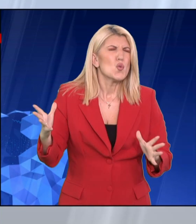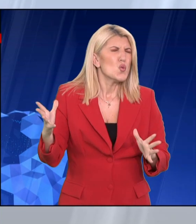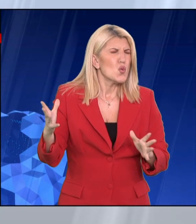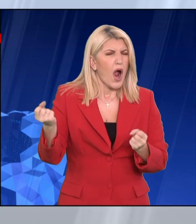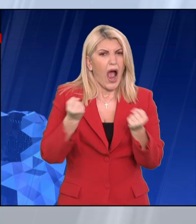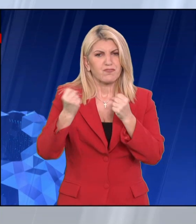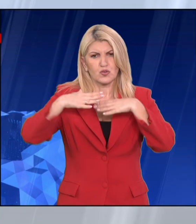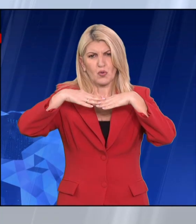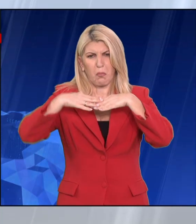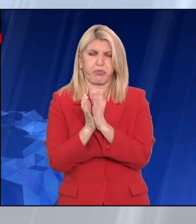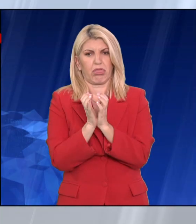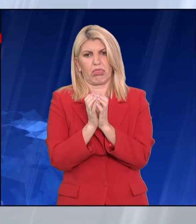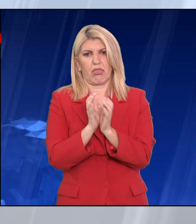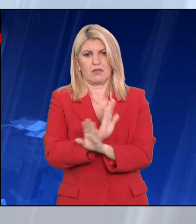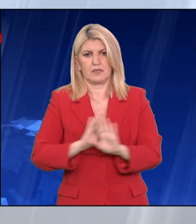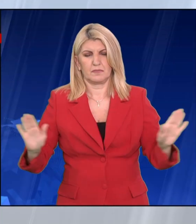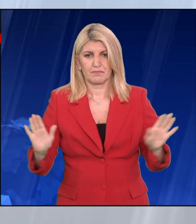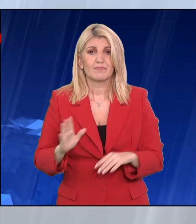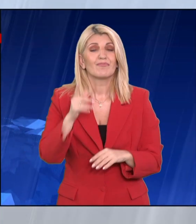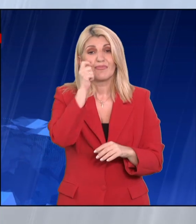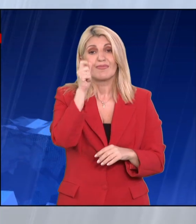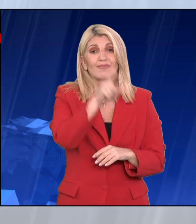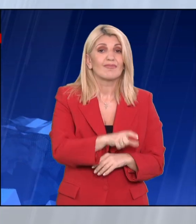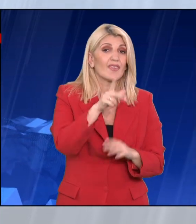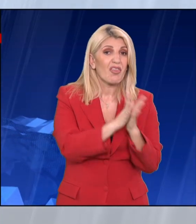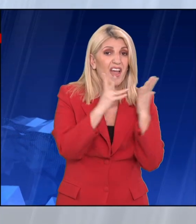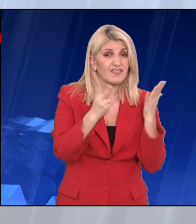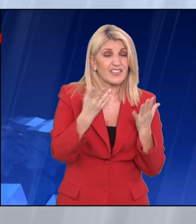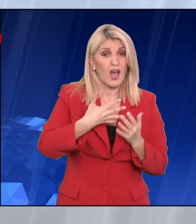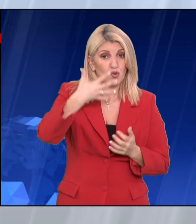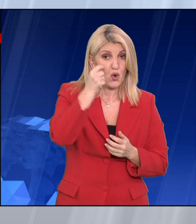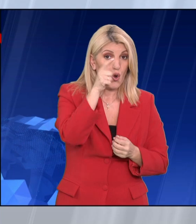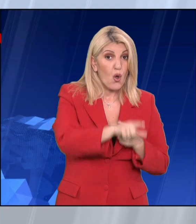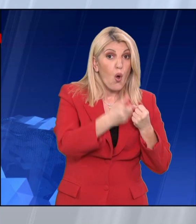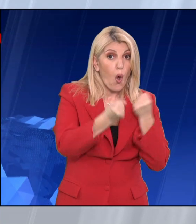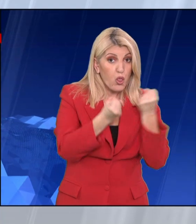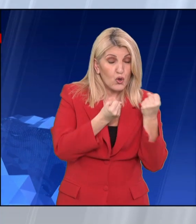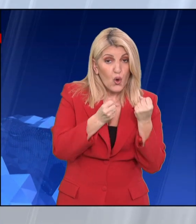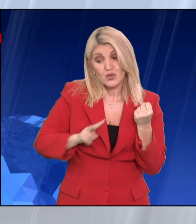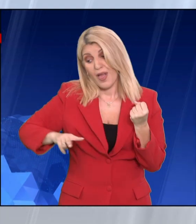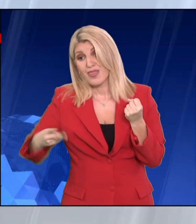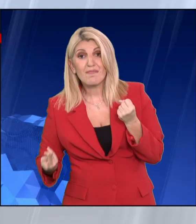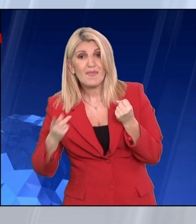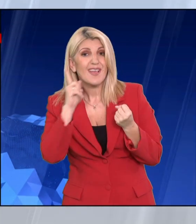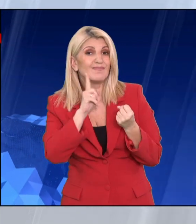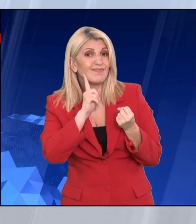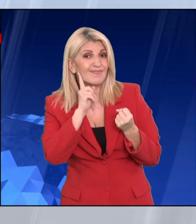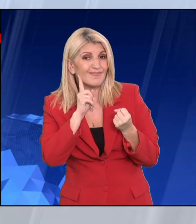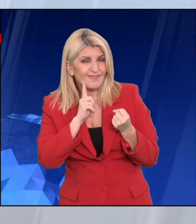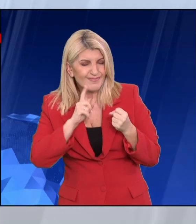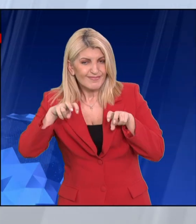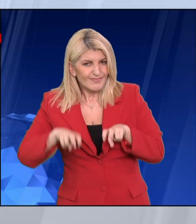18χρονο οδηγό και τη 17χρονη συνοδηγό ήταν ακαριαίος. Το αυτοκίνητο σχεδόν είχε κοπεί στα δύο δυστυχώς.